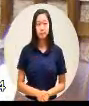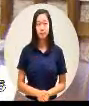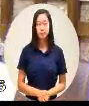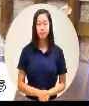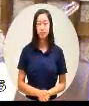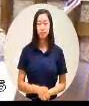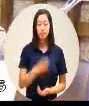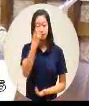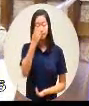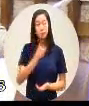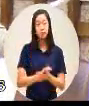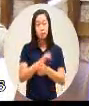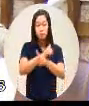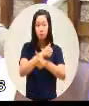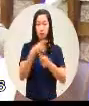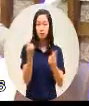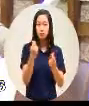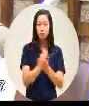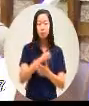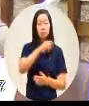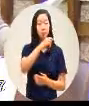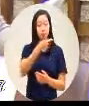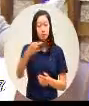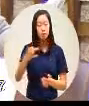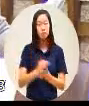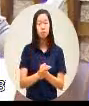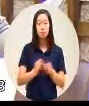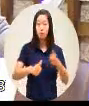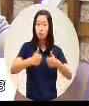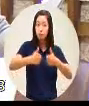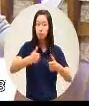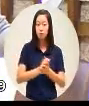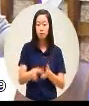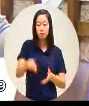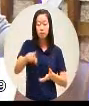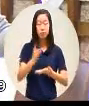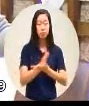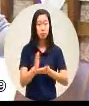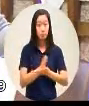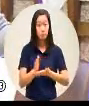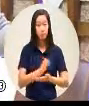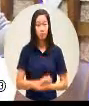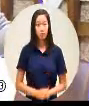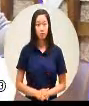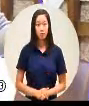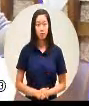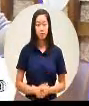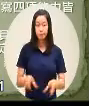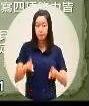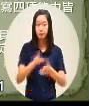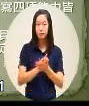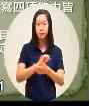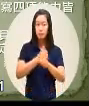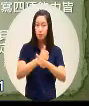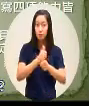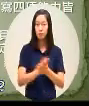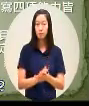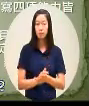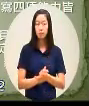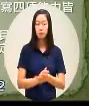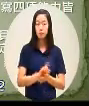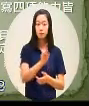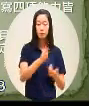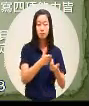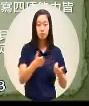检定证照应检初审就这个初试10分，复